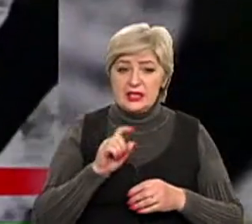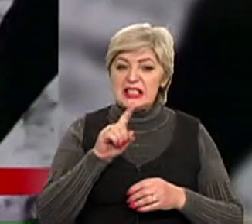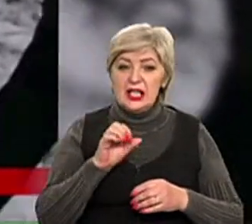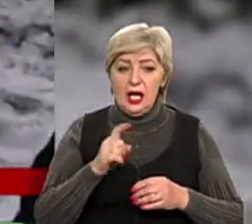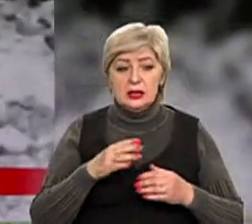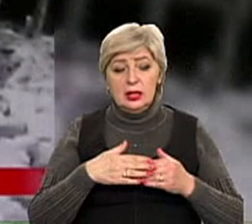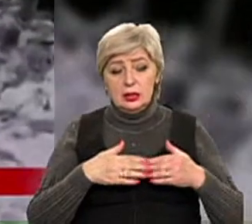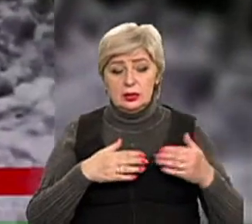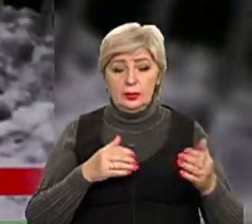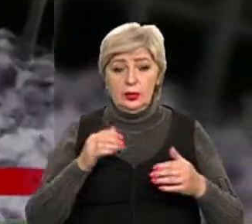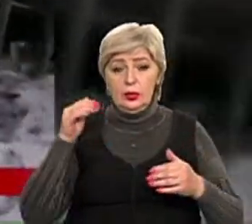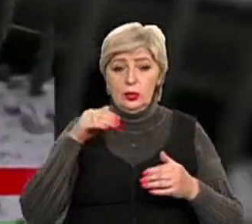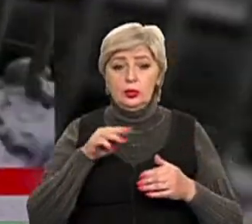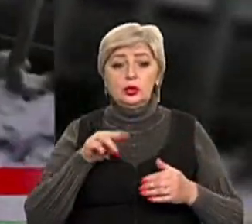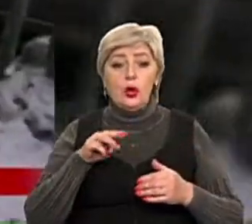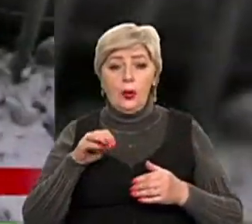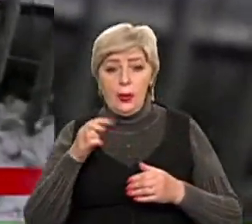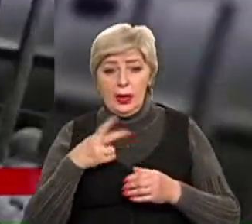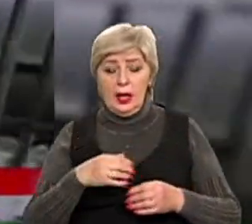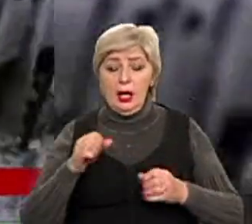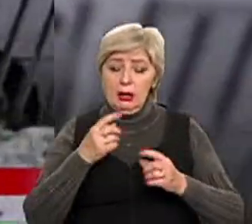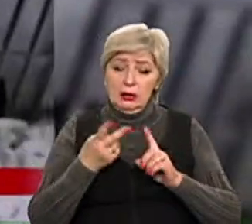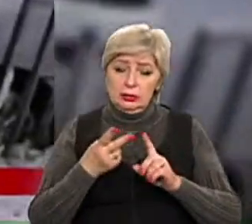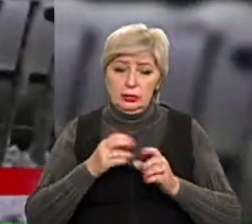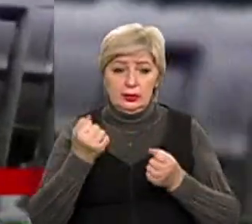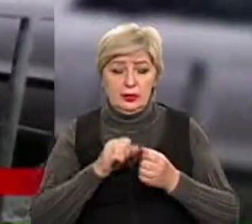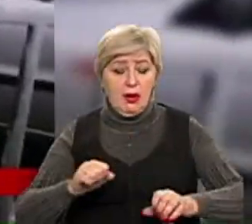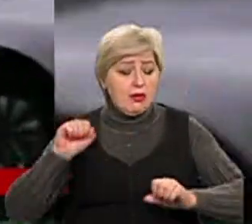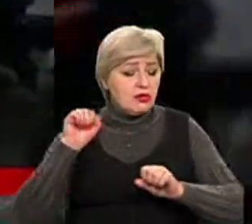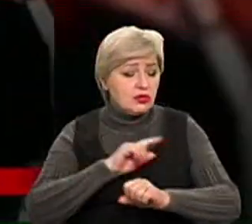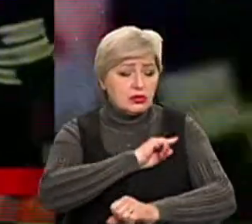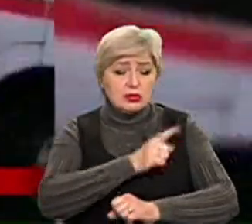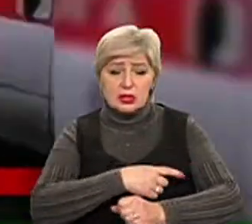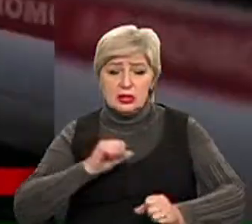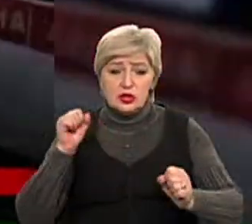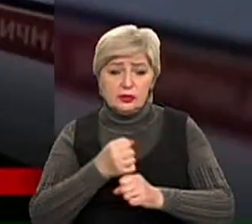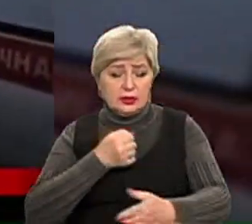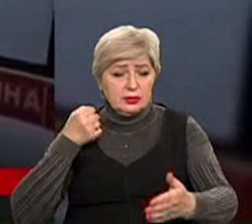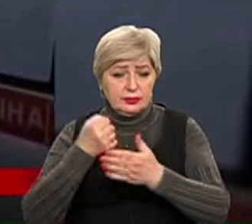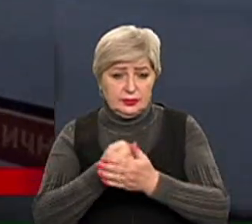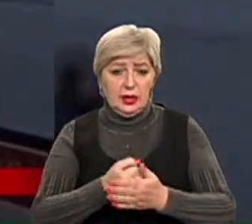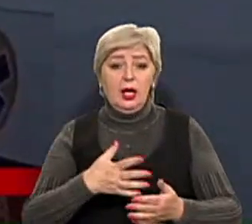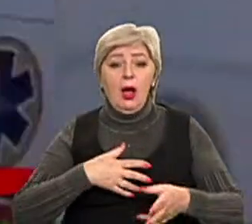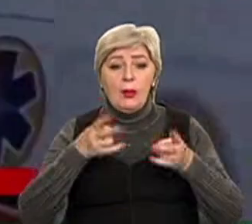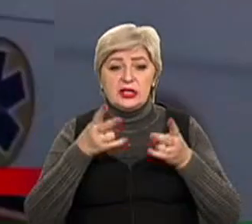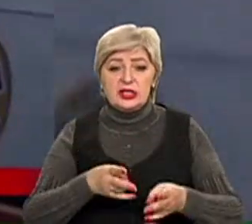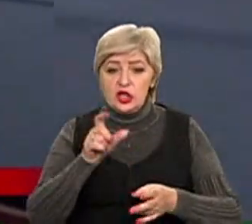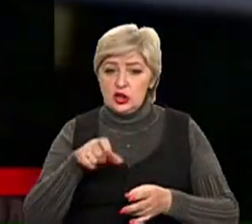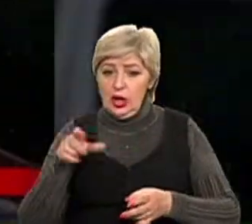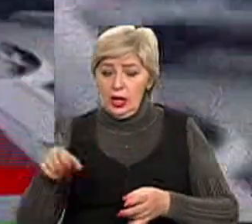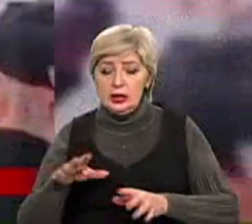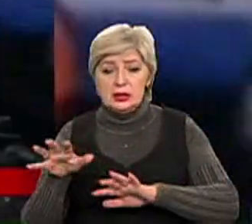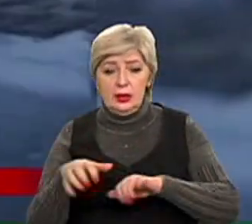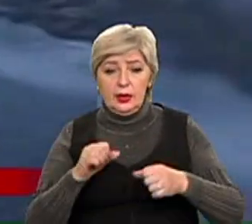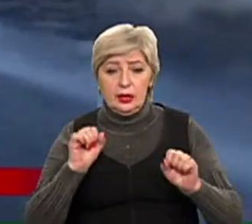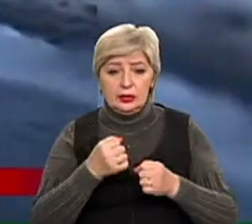словами свідків, водій 2-го авто на швидкості влетів у пасажирські двері ДЕУ. Постраждалих забрала швидка. Попередньо